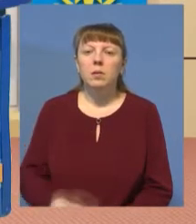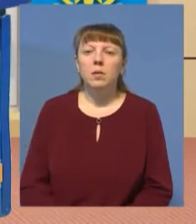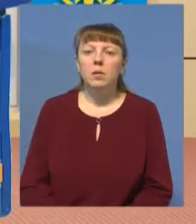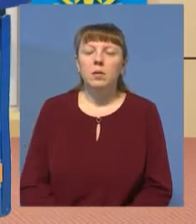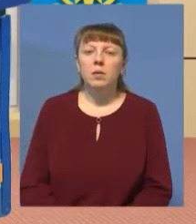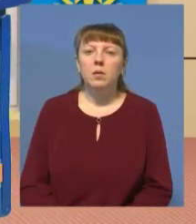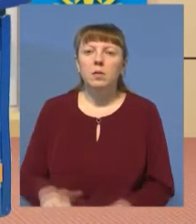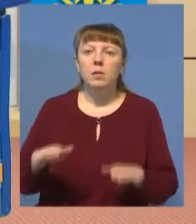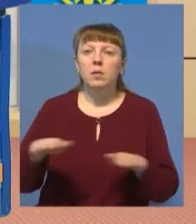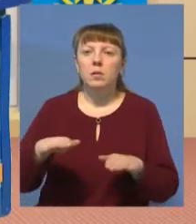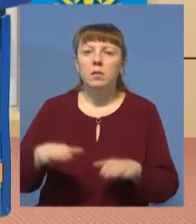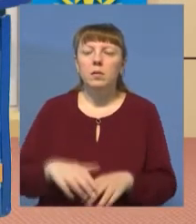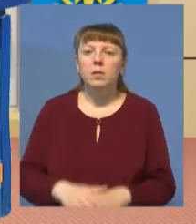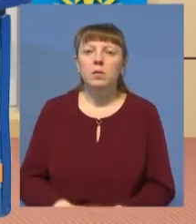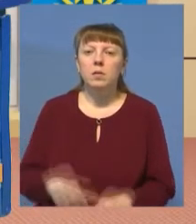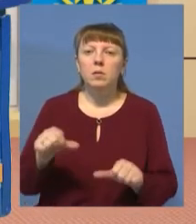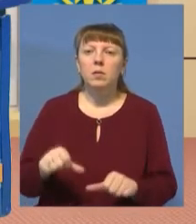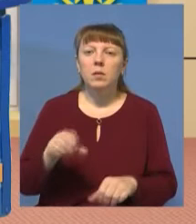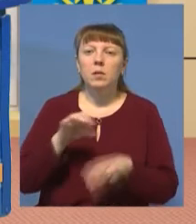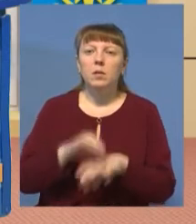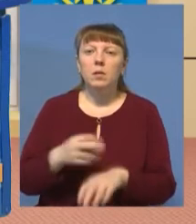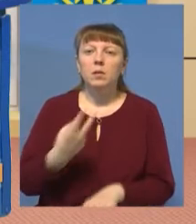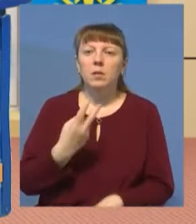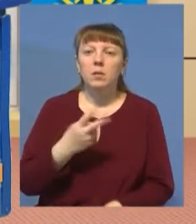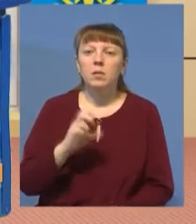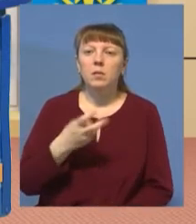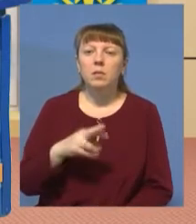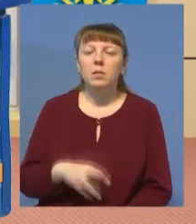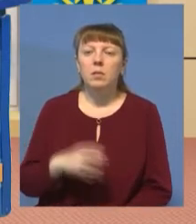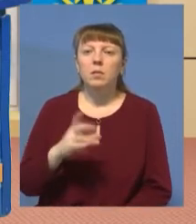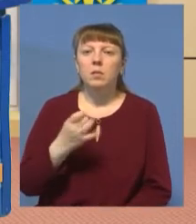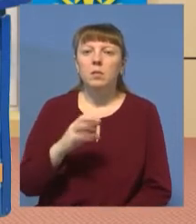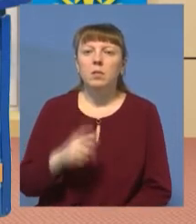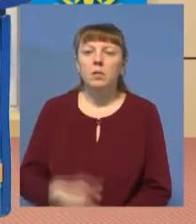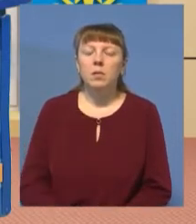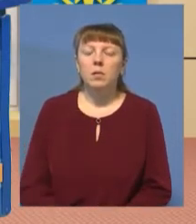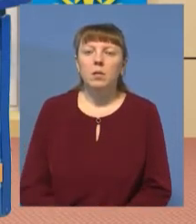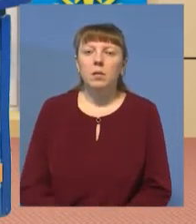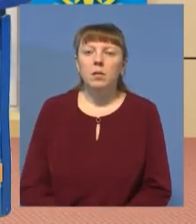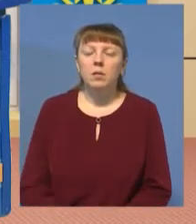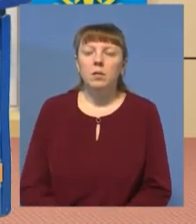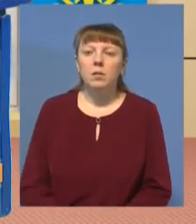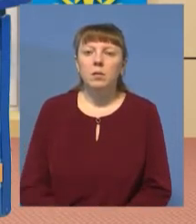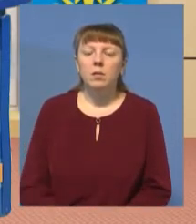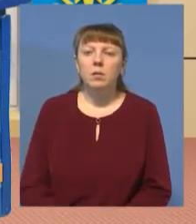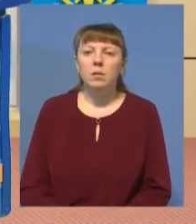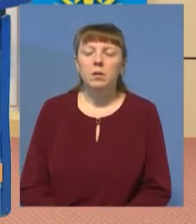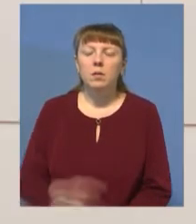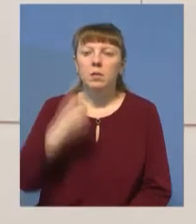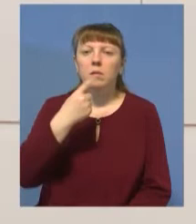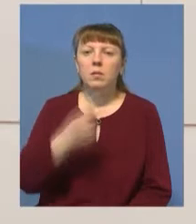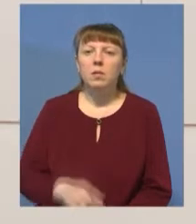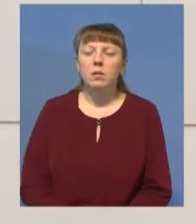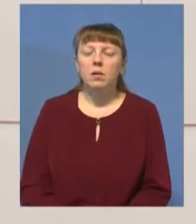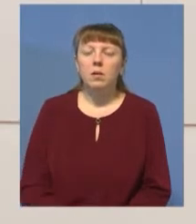трехступенчатое урегулирование правоотношений, возникших между приобретателями, потребителями и непосредственно с организацией, либо